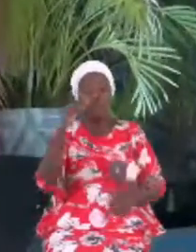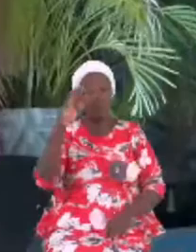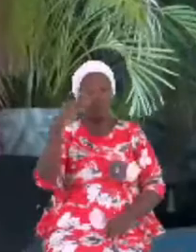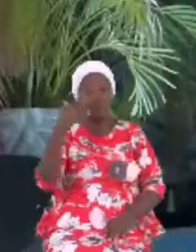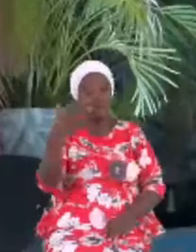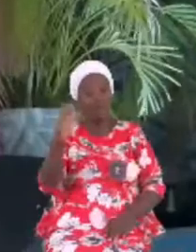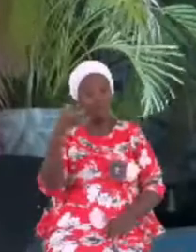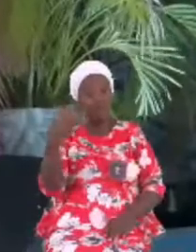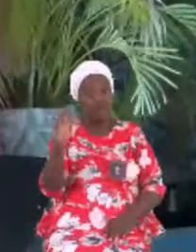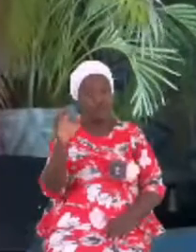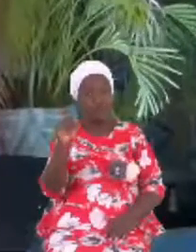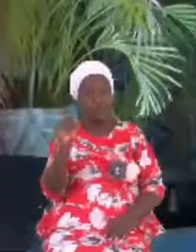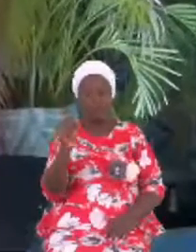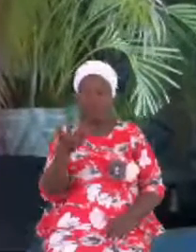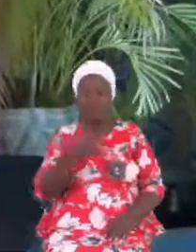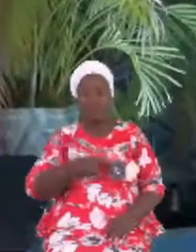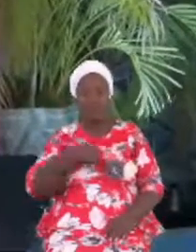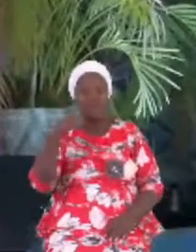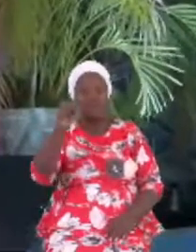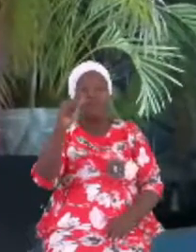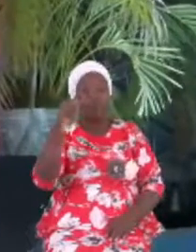15, 18.